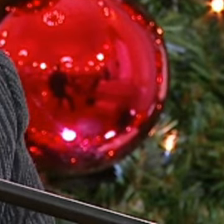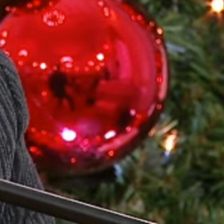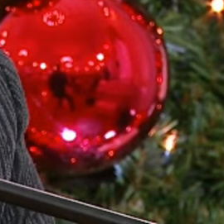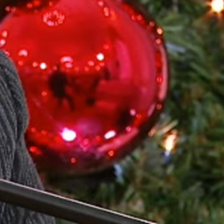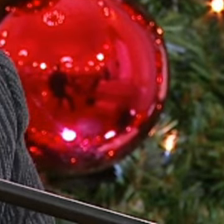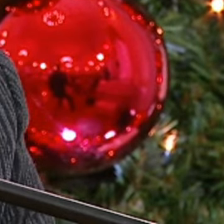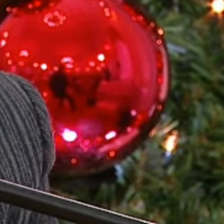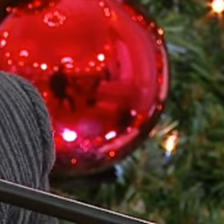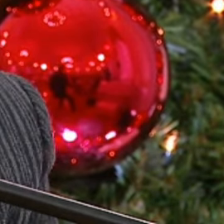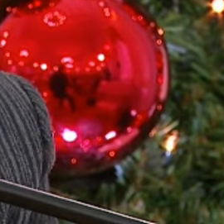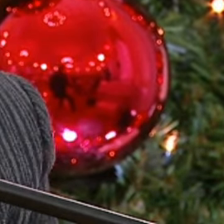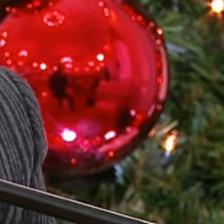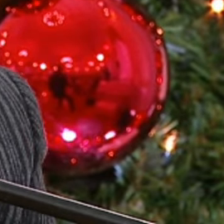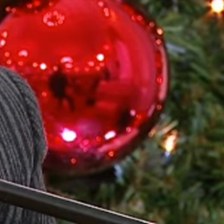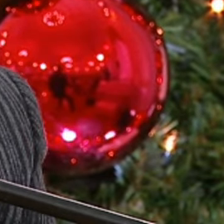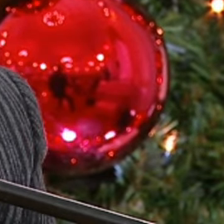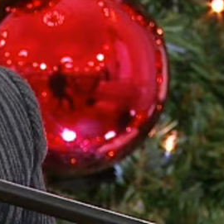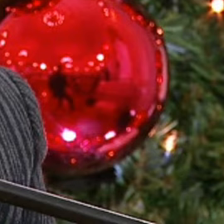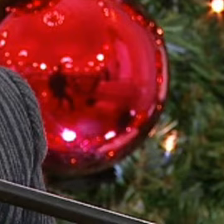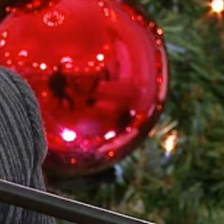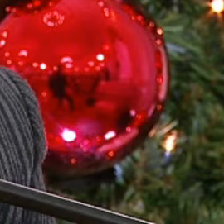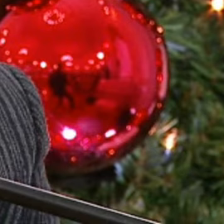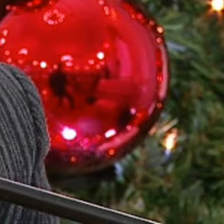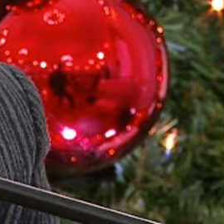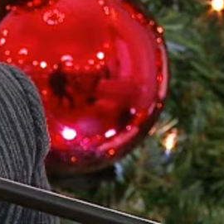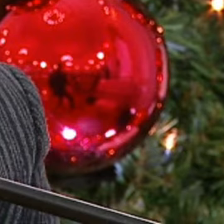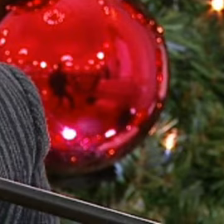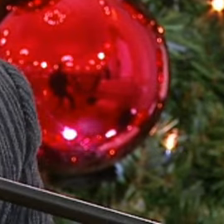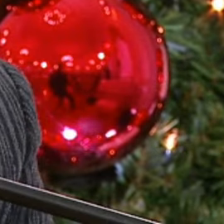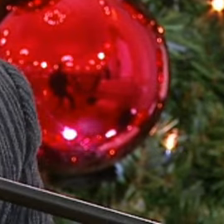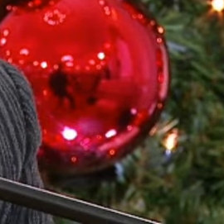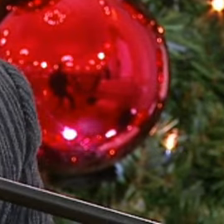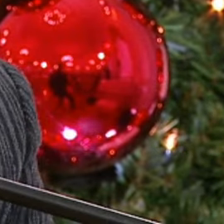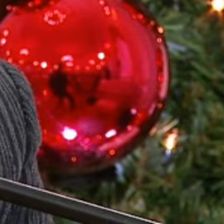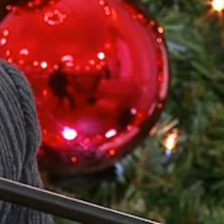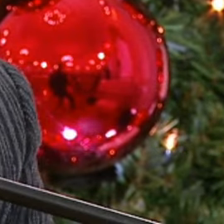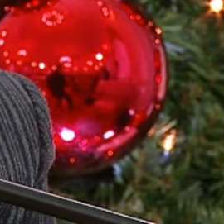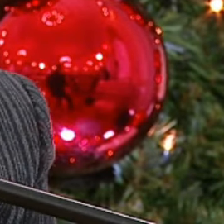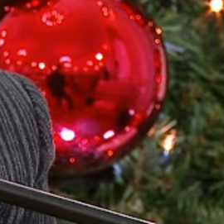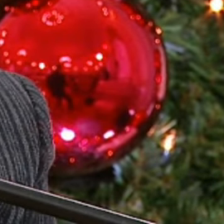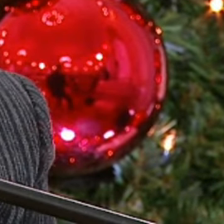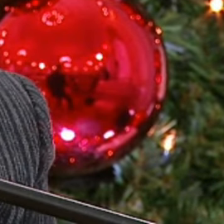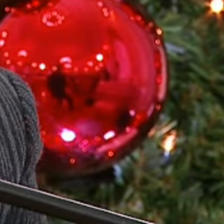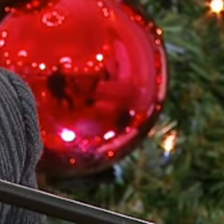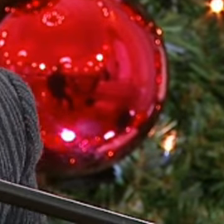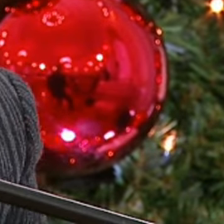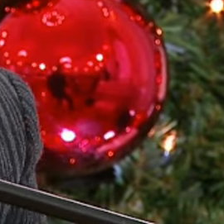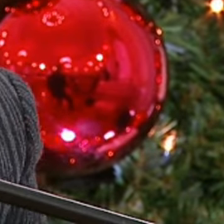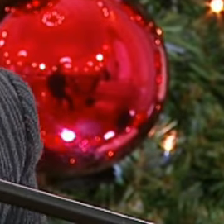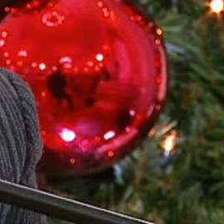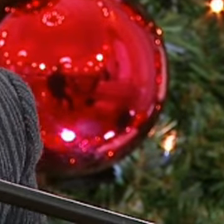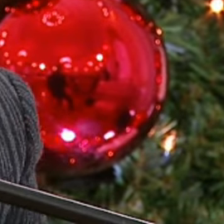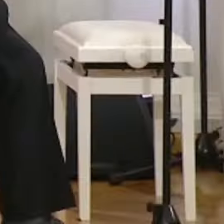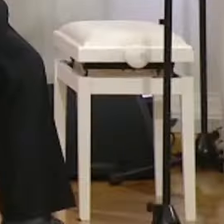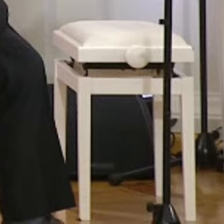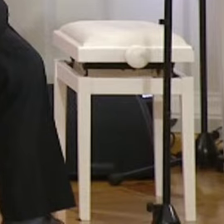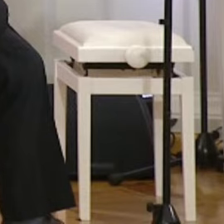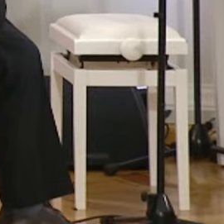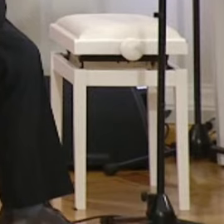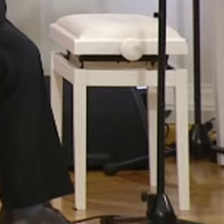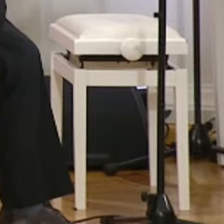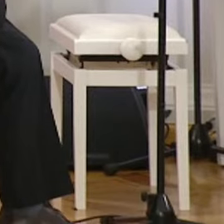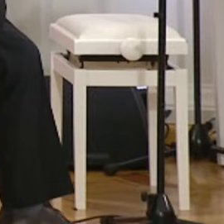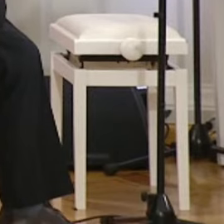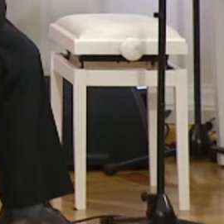gyvas jausmas. Telkęs protėvius kovais sunkiausiais laikais, apie tai